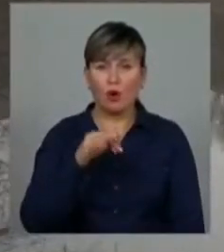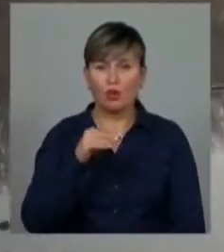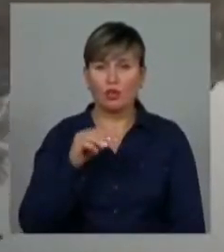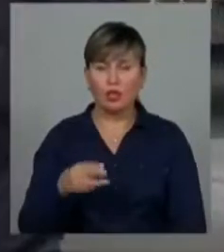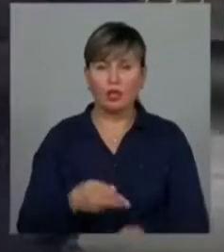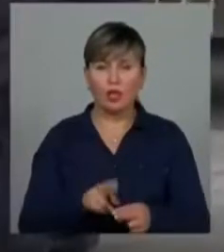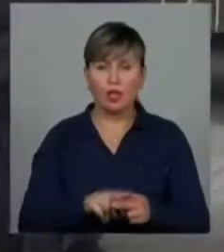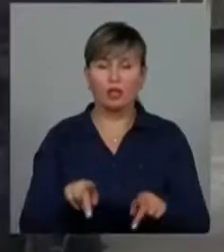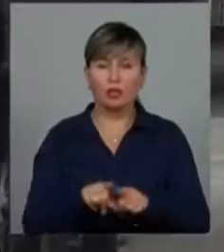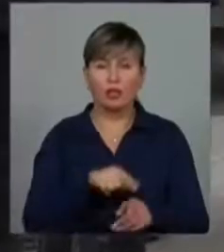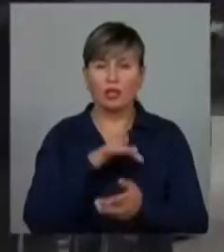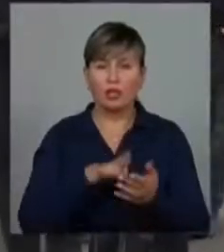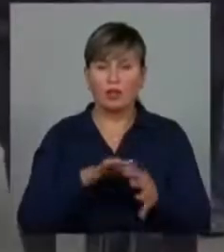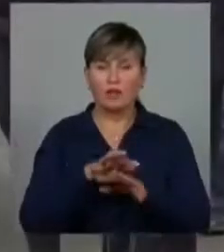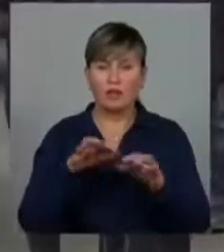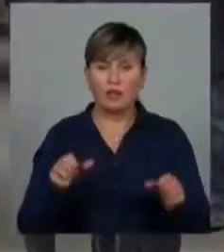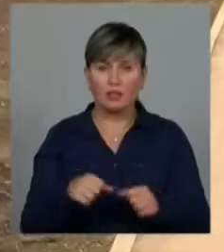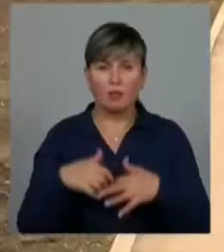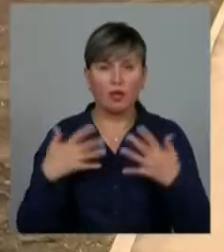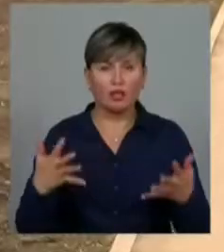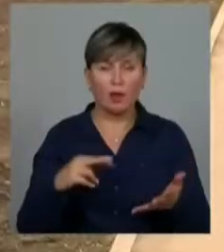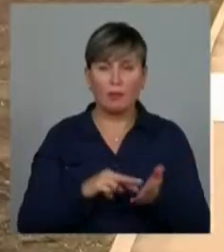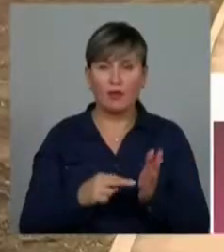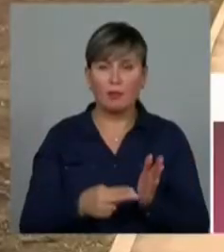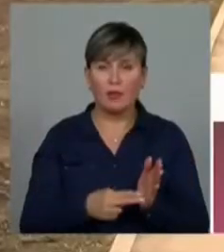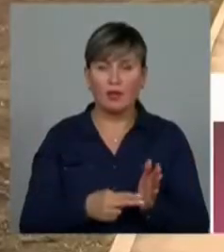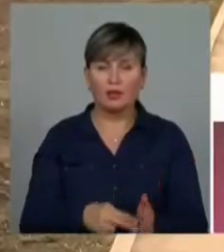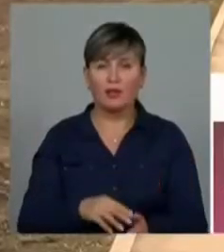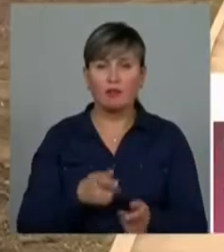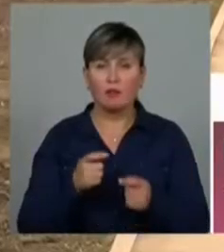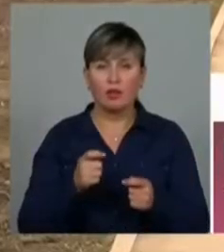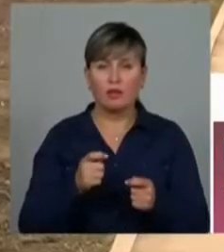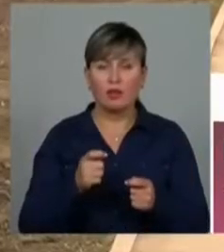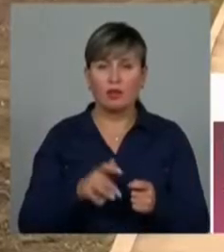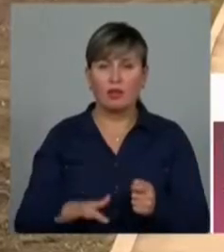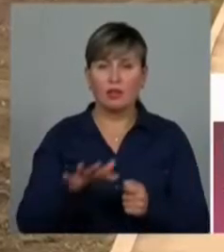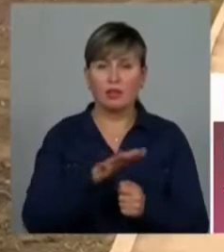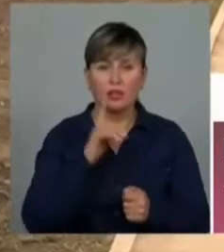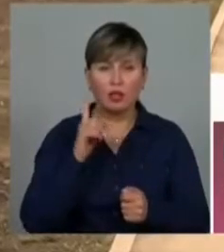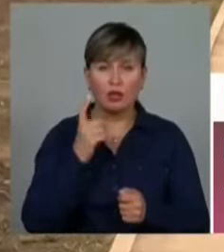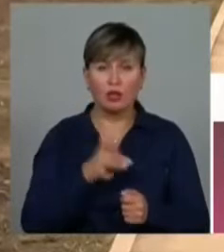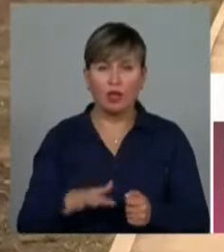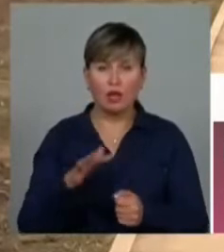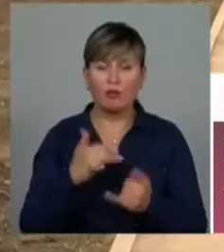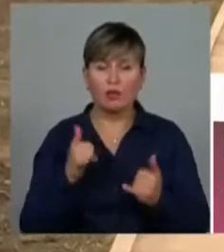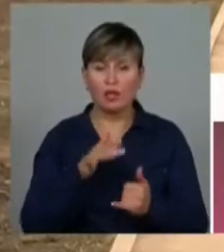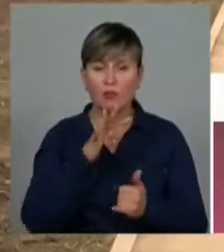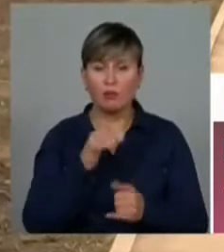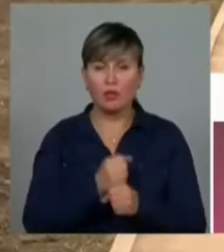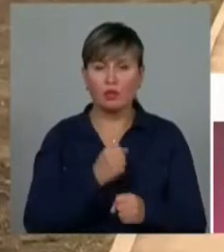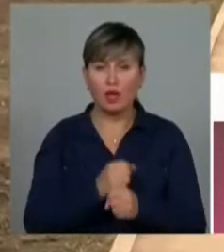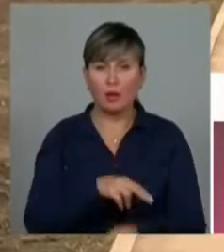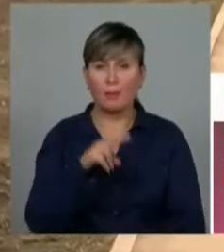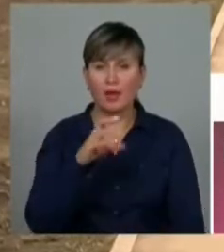этот объект у городских властей масштабные планы. Управлением зеленой экономики города Алматы на данный момент разрабатывается